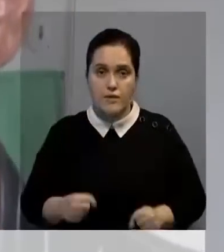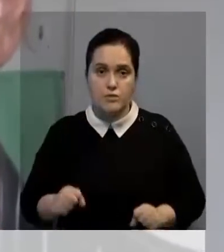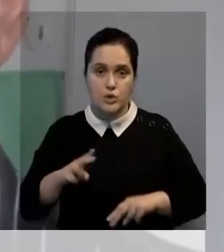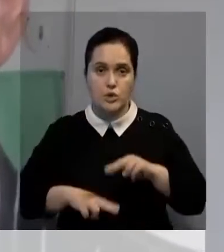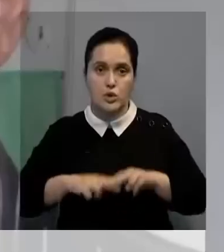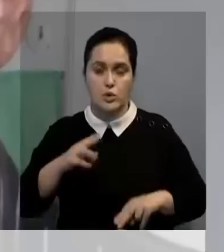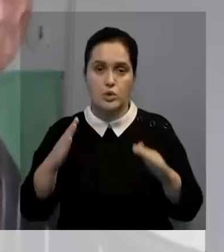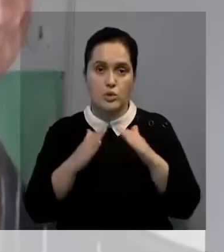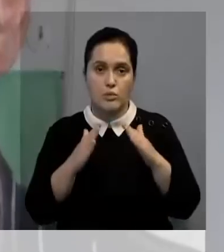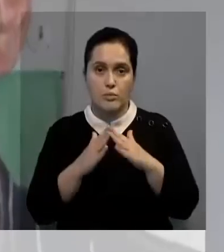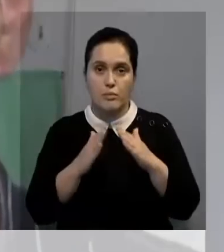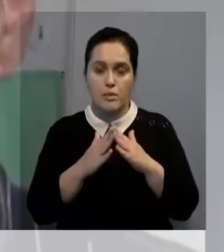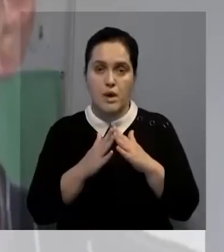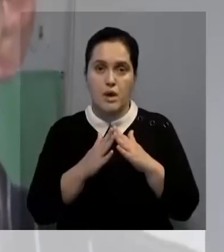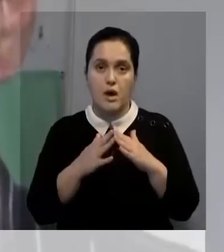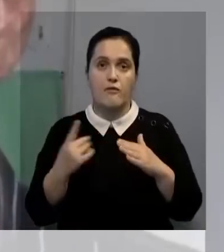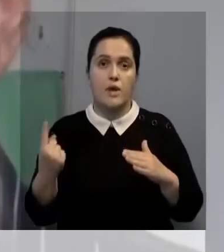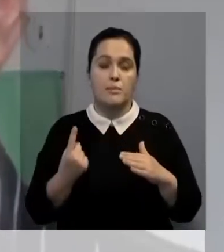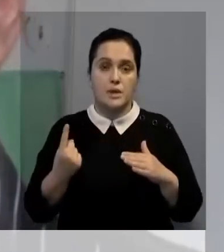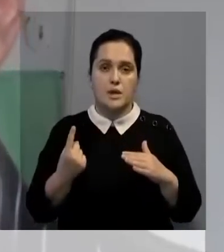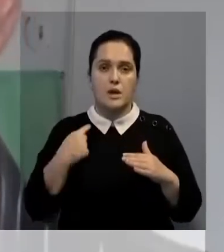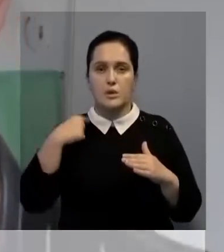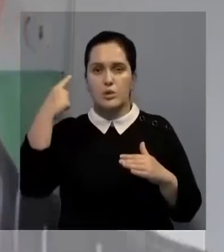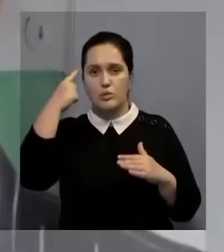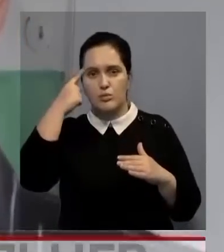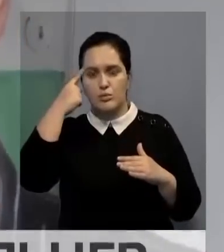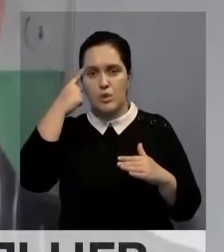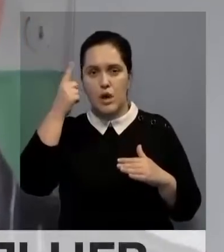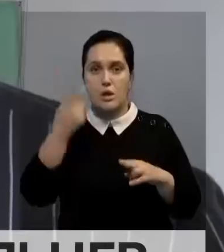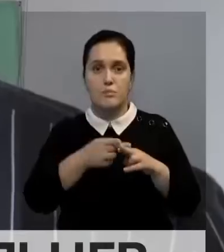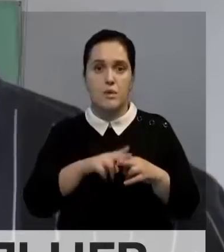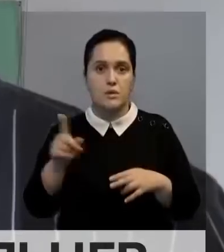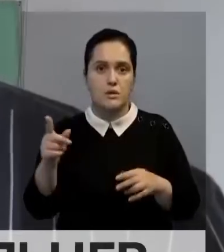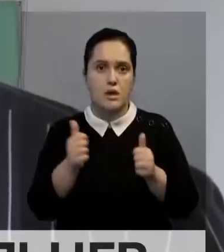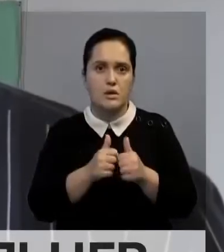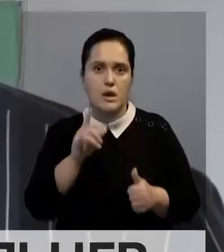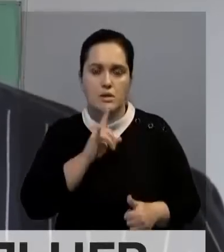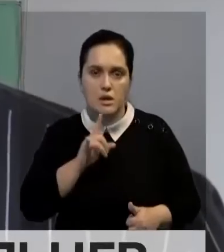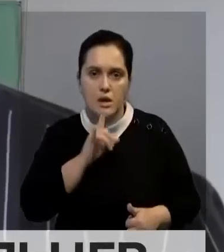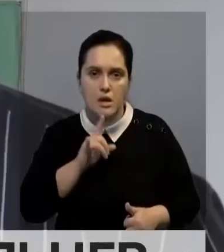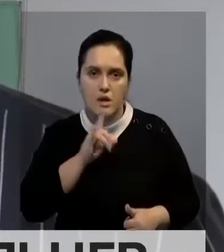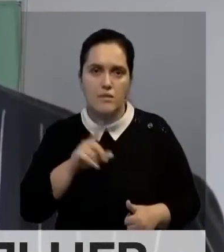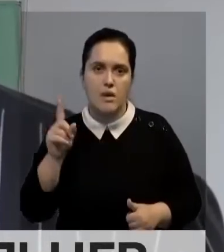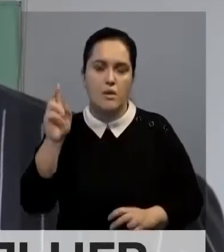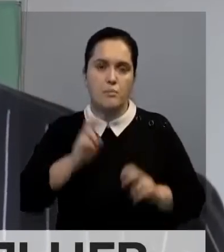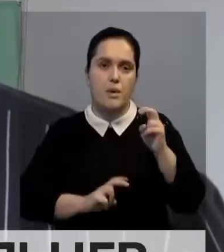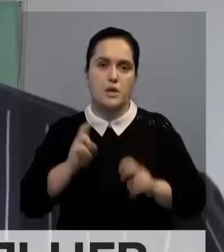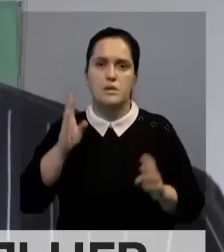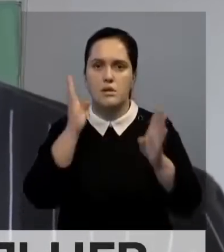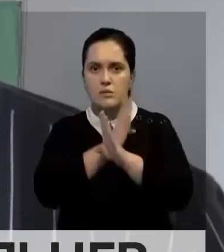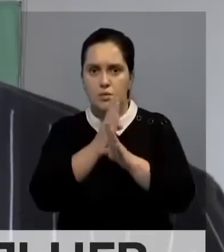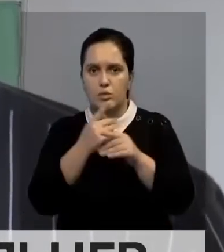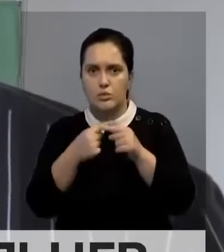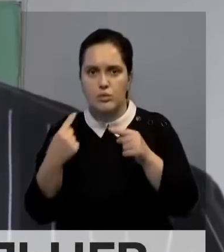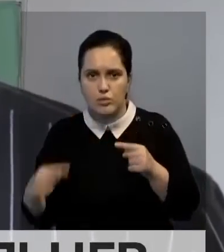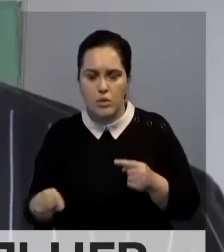дом. Во-первых, я так думаю, это нефтебаза, стратегический объект. Потом экология уже